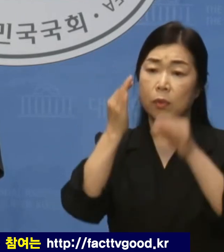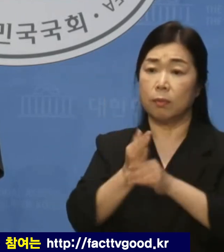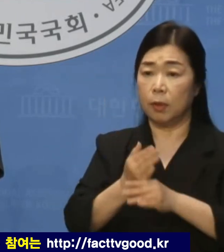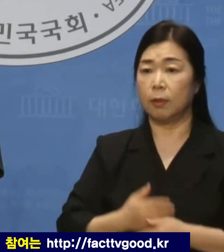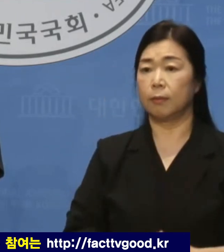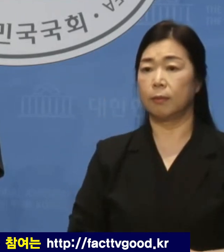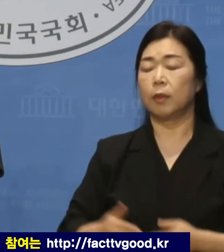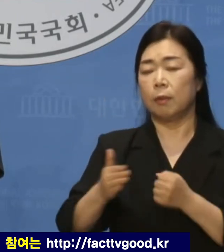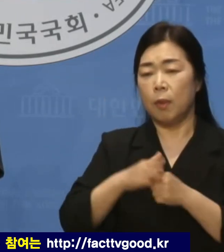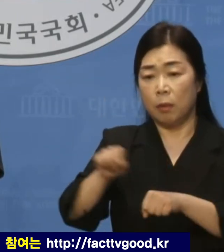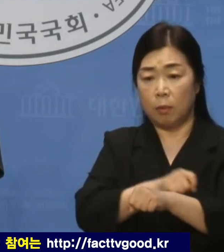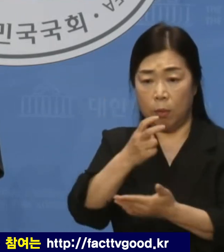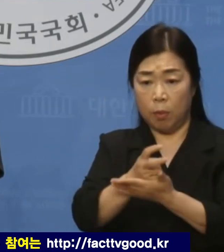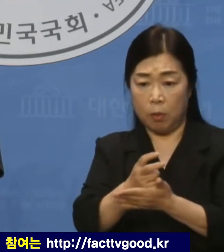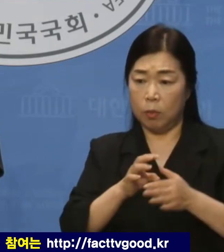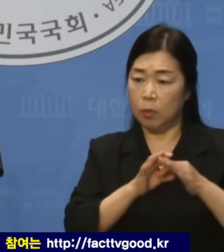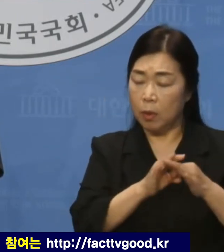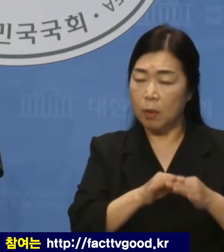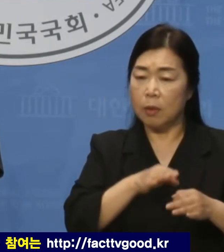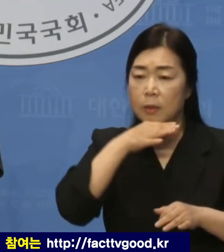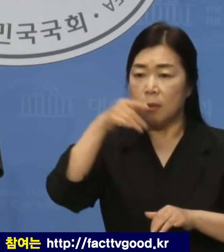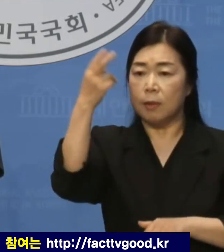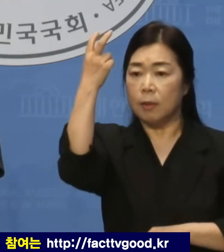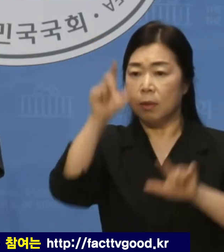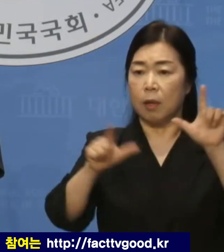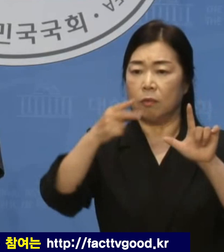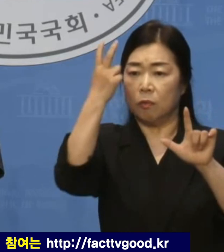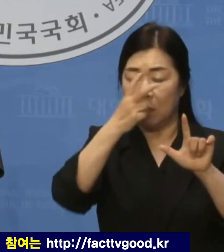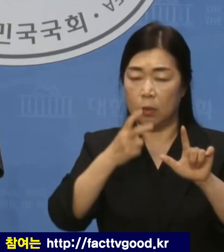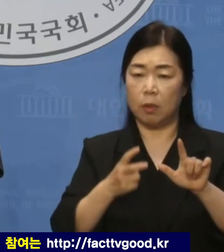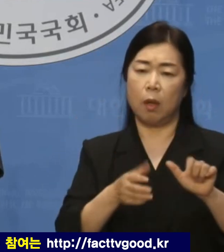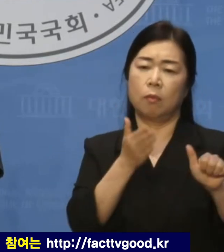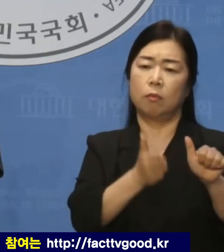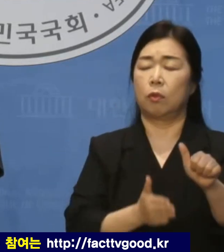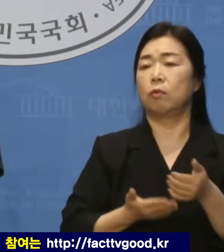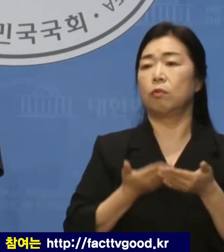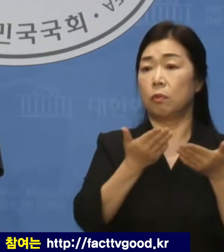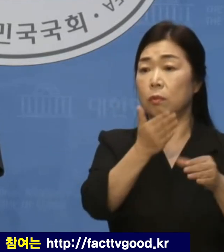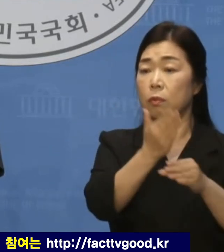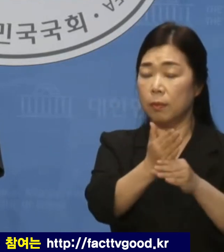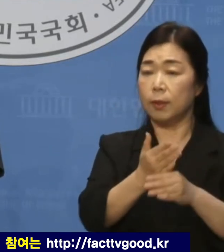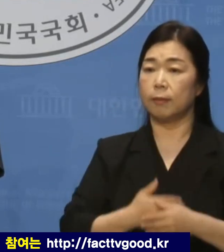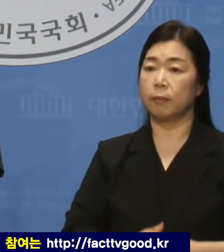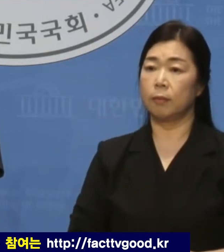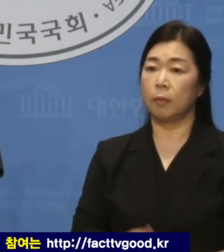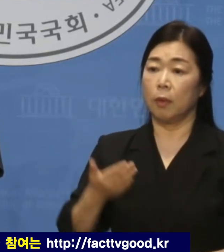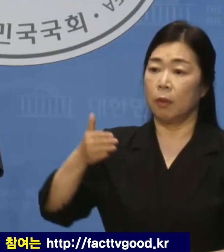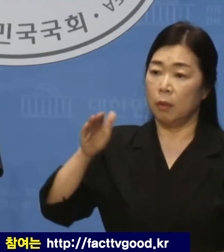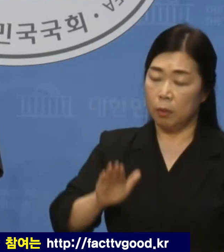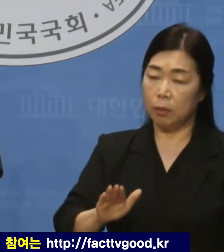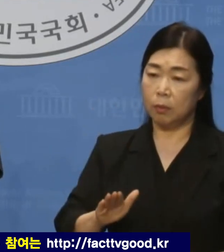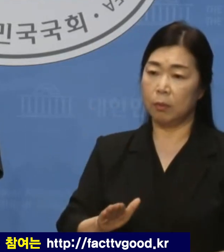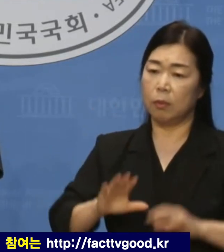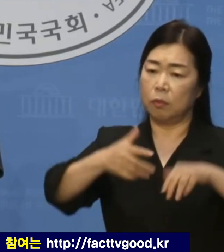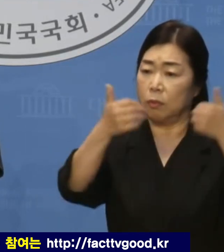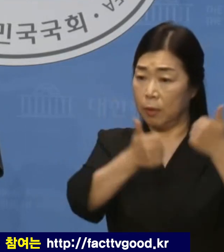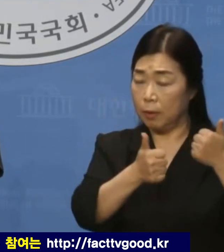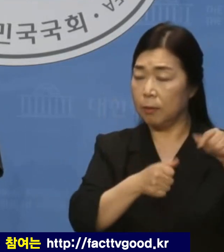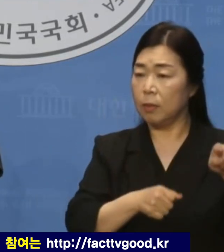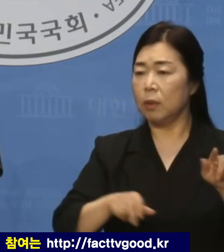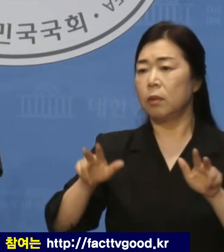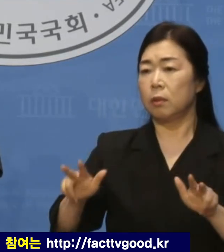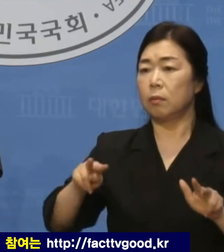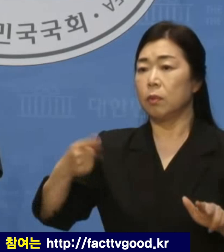유가족들은 특별법을 통한 진상규명을 국회에 요청하고 있는 것입니다. 그럼에도 불구하고